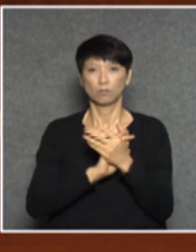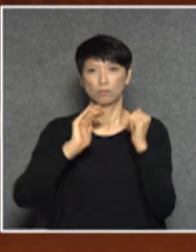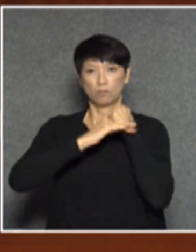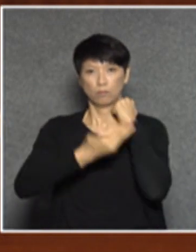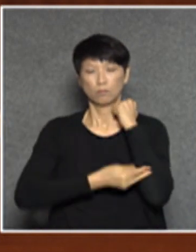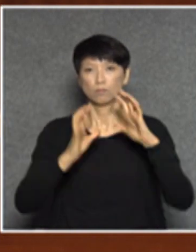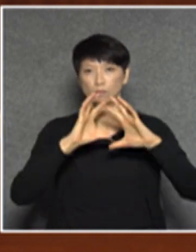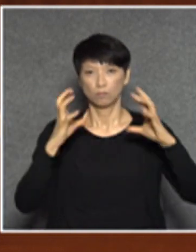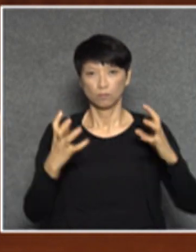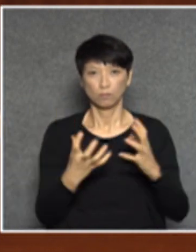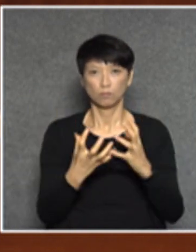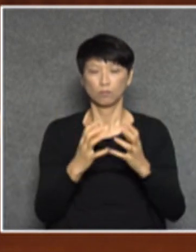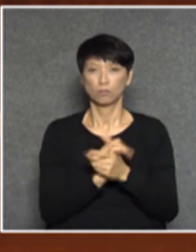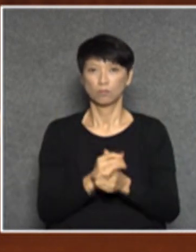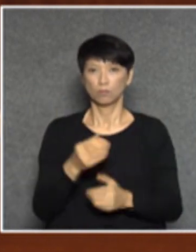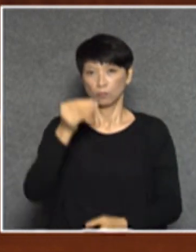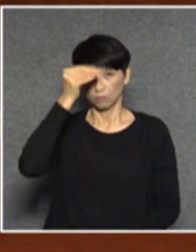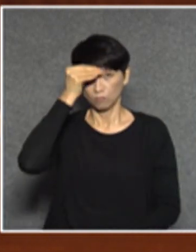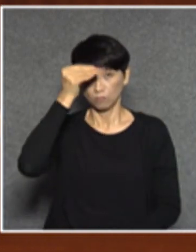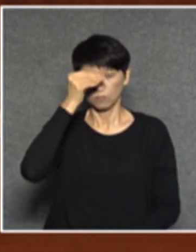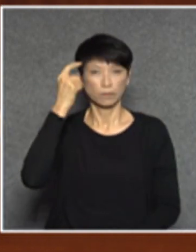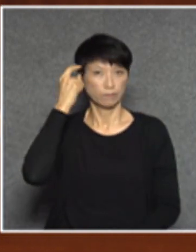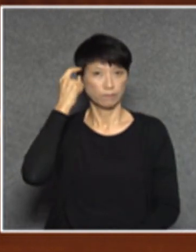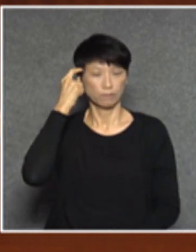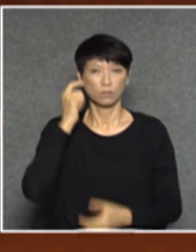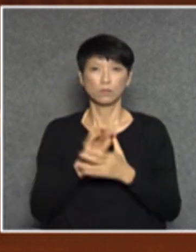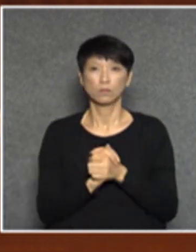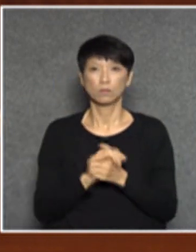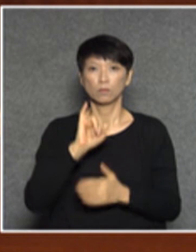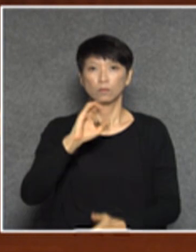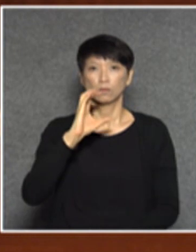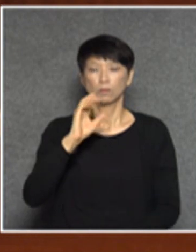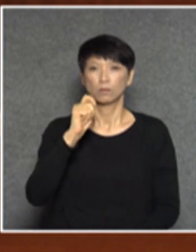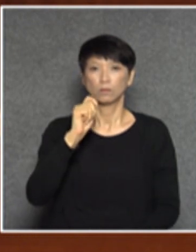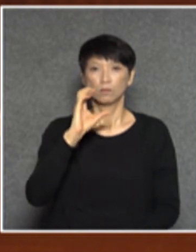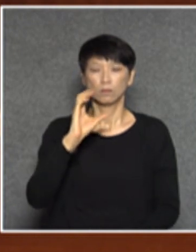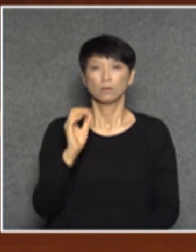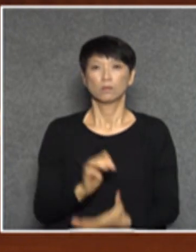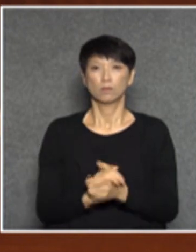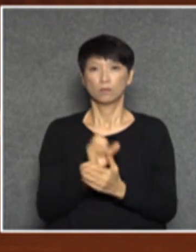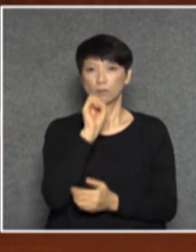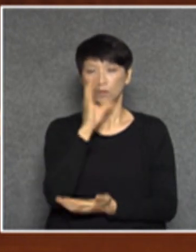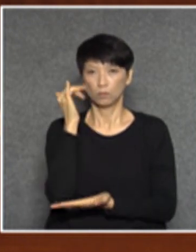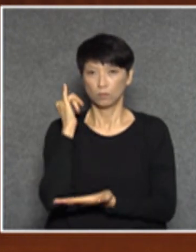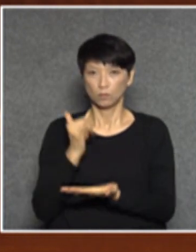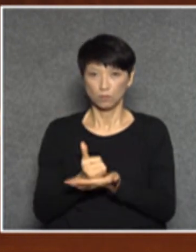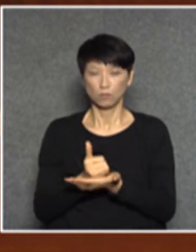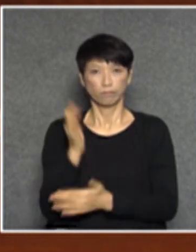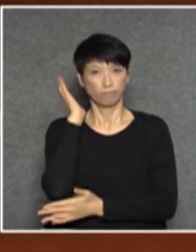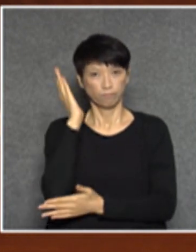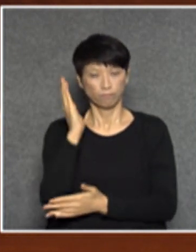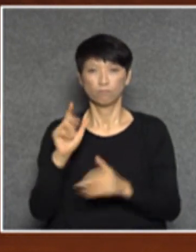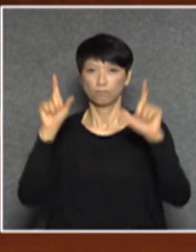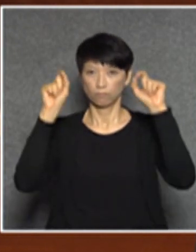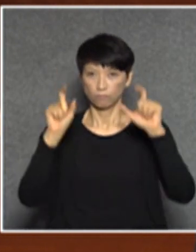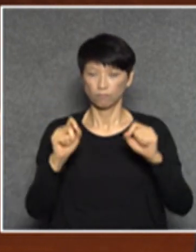是可以進一步認識。廉署呢還有一些探訪講座和研討會現場和大家講解。第